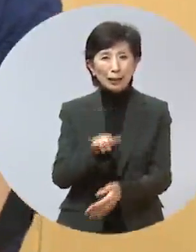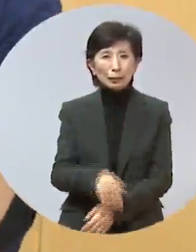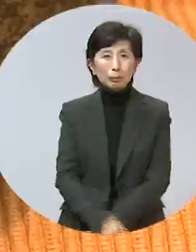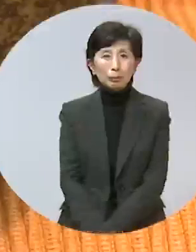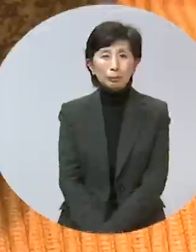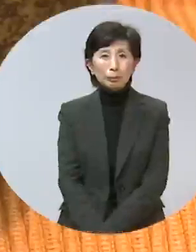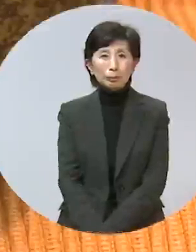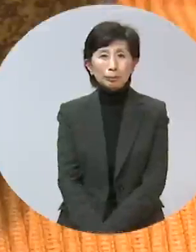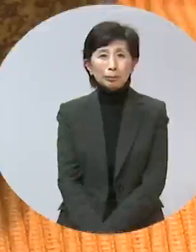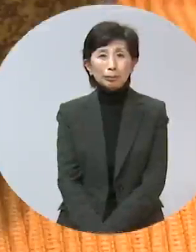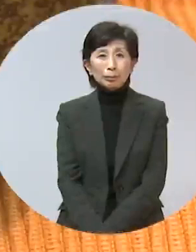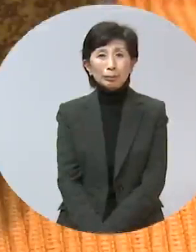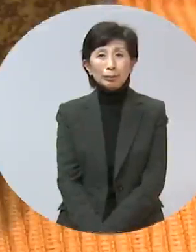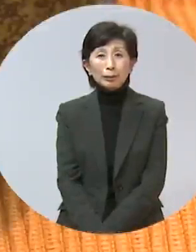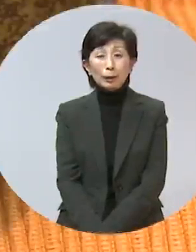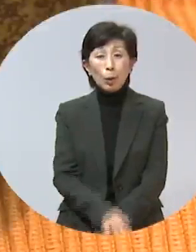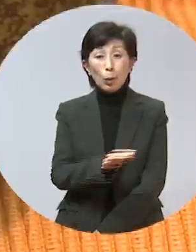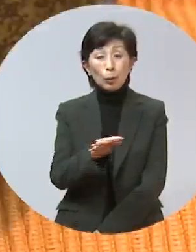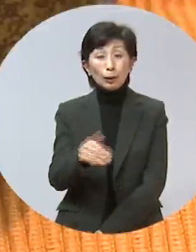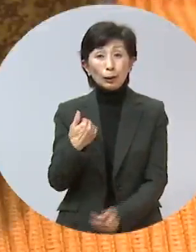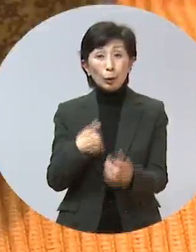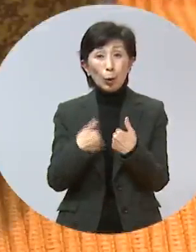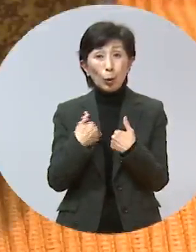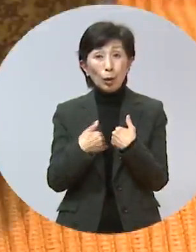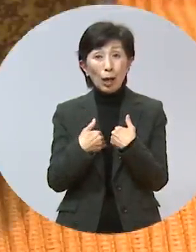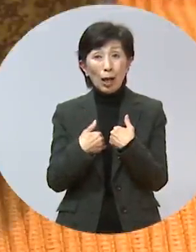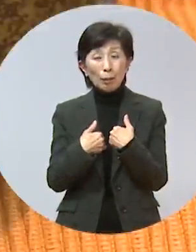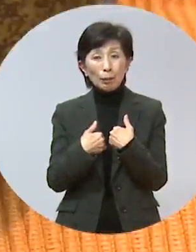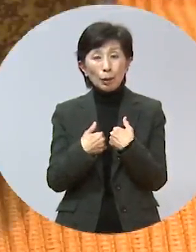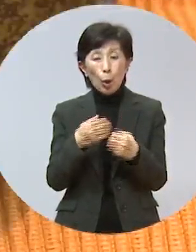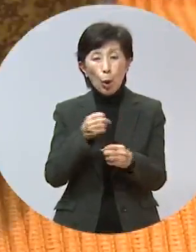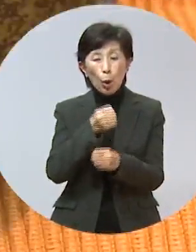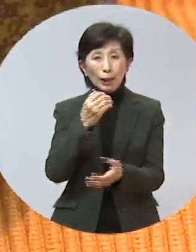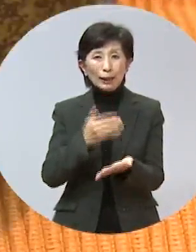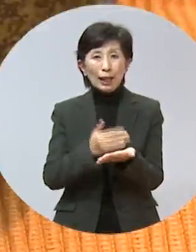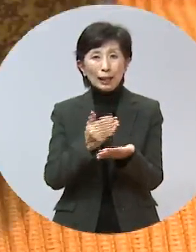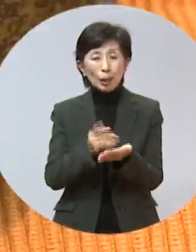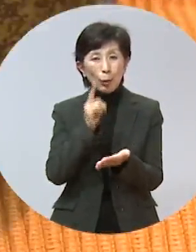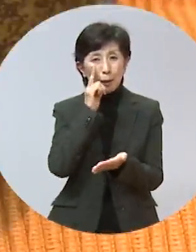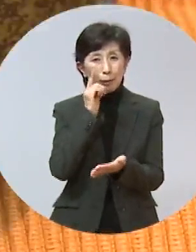お子様にも喜ばれるほうれん草ケーキ、お試しください。